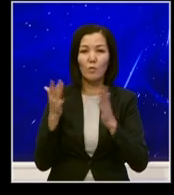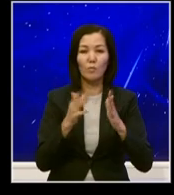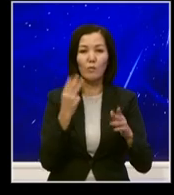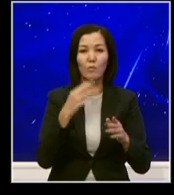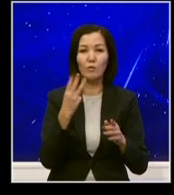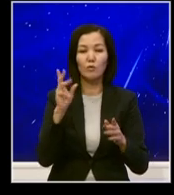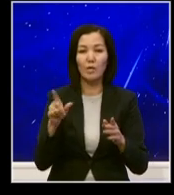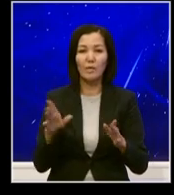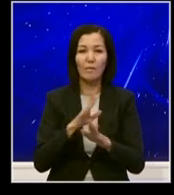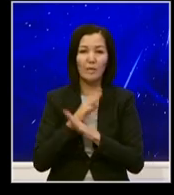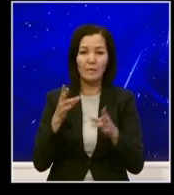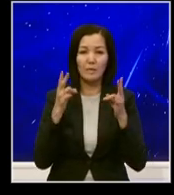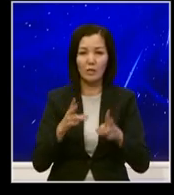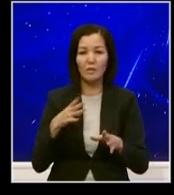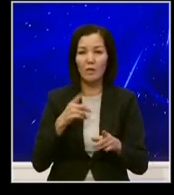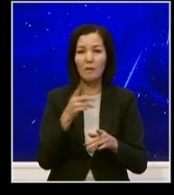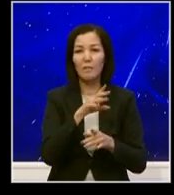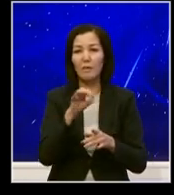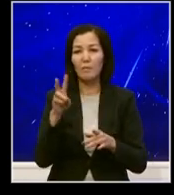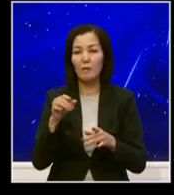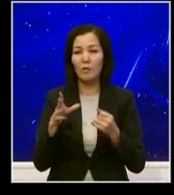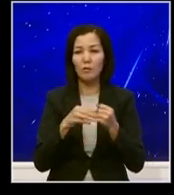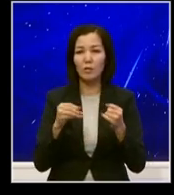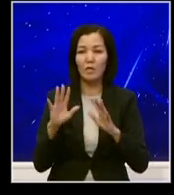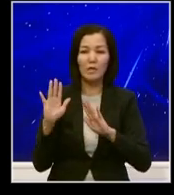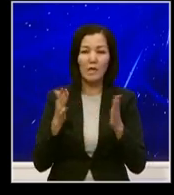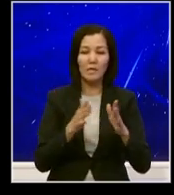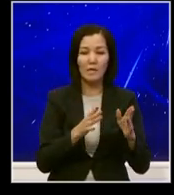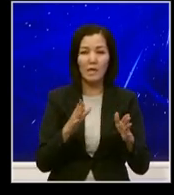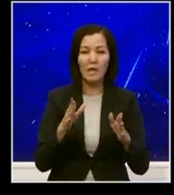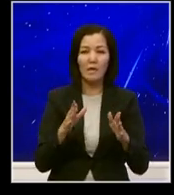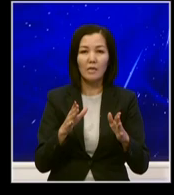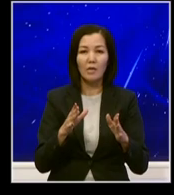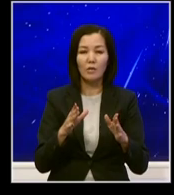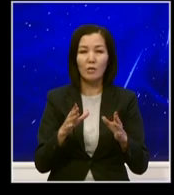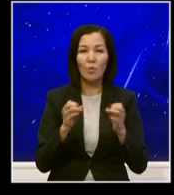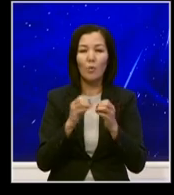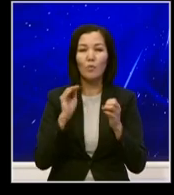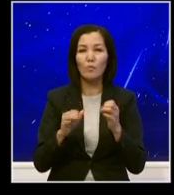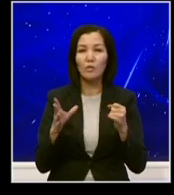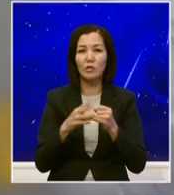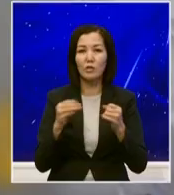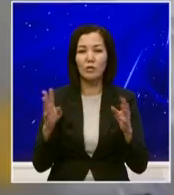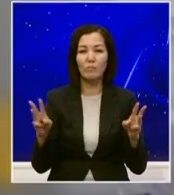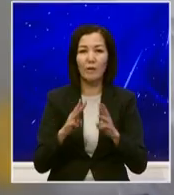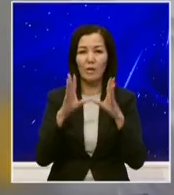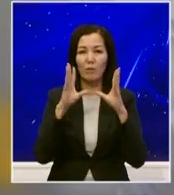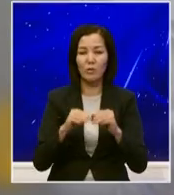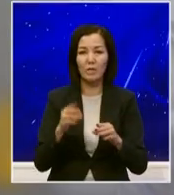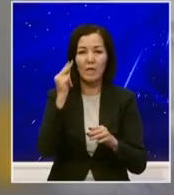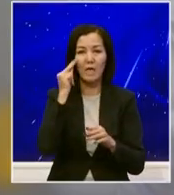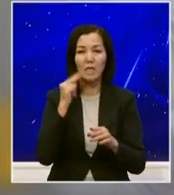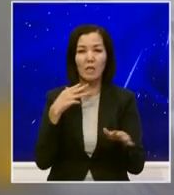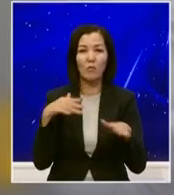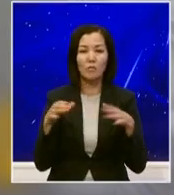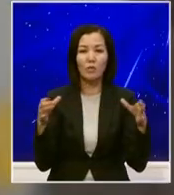33 адамның өмірін қиған. Тағы 1 миллионнан астам жер телімі жарамсыз күйге айналып, 10000 тұрғын үй күлге айналған. Ал Қытайда осал